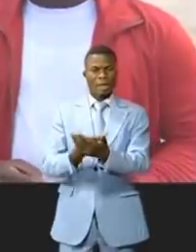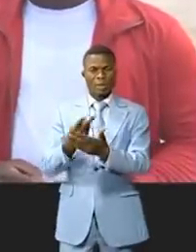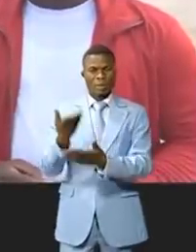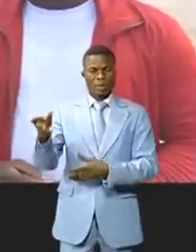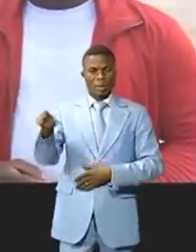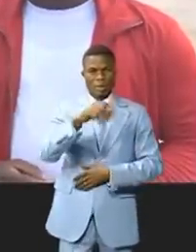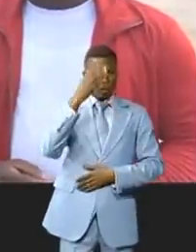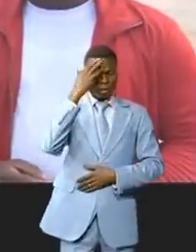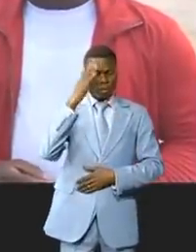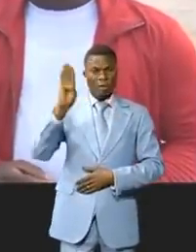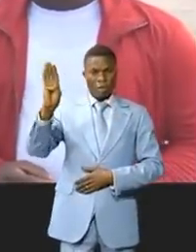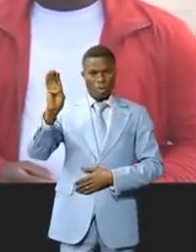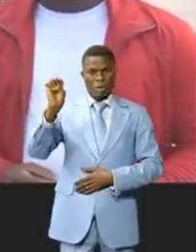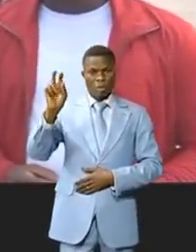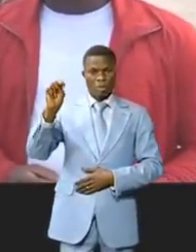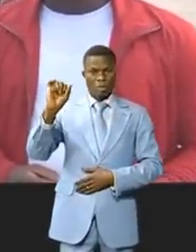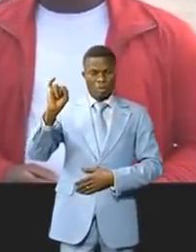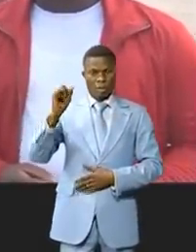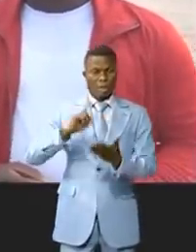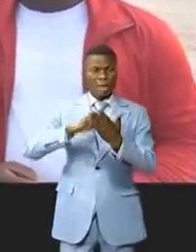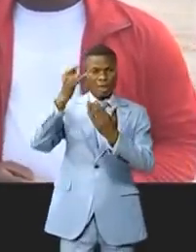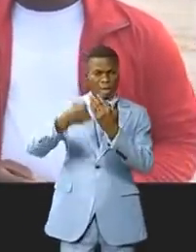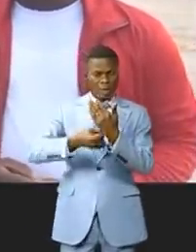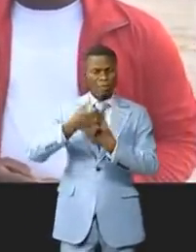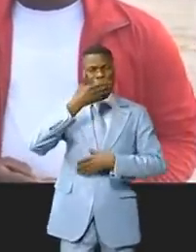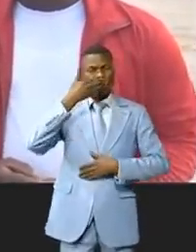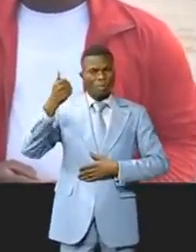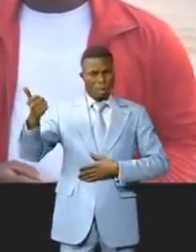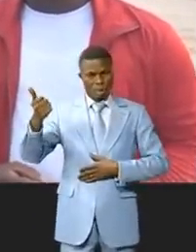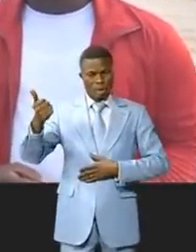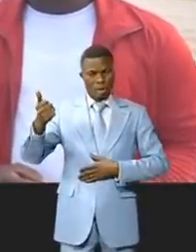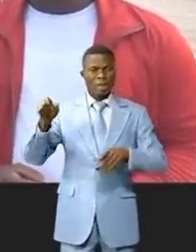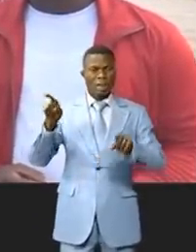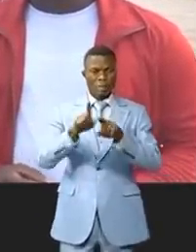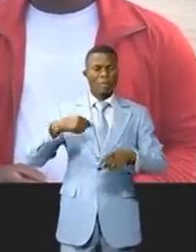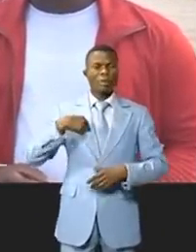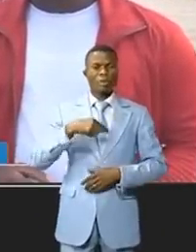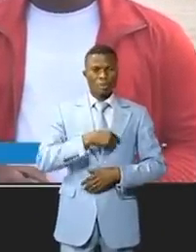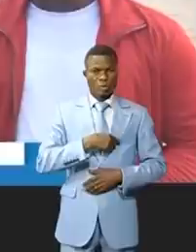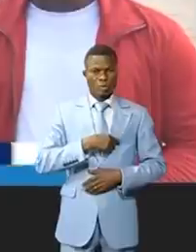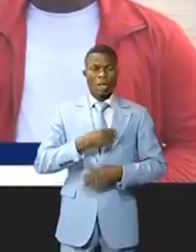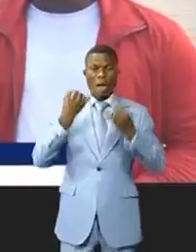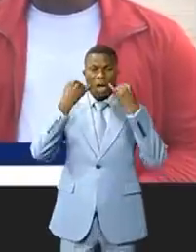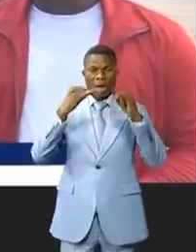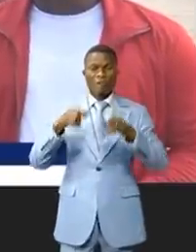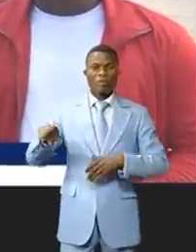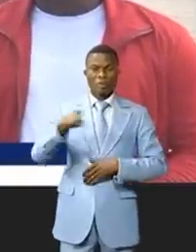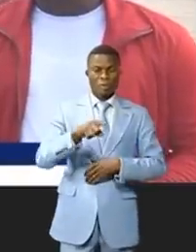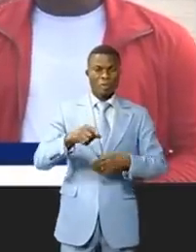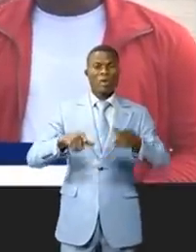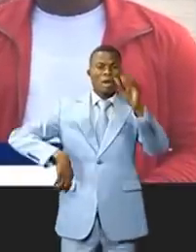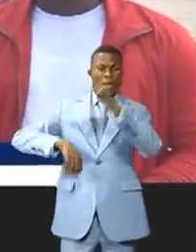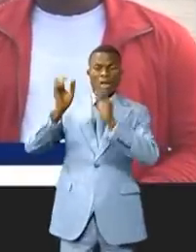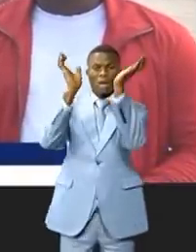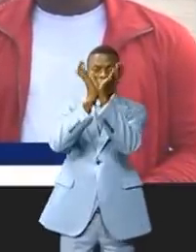comme vous le savez, le Bénin a des ambitions qui nous tentent aussi. Je tiens à vous signaler que ce stade ici, dans